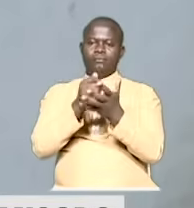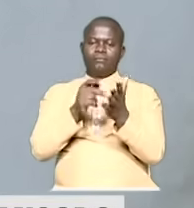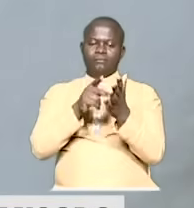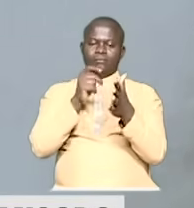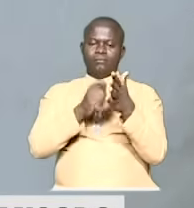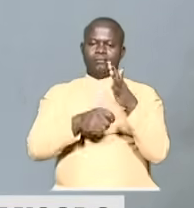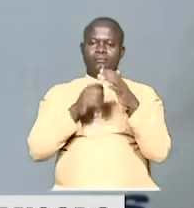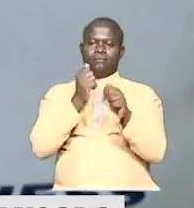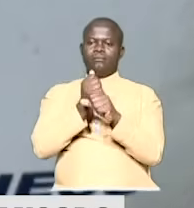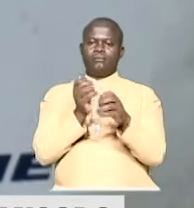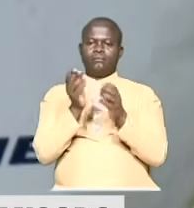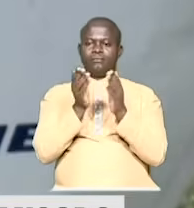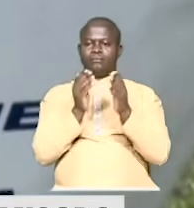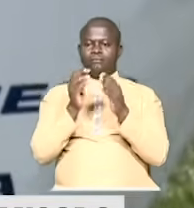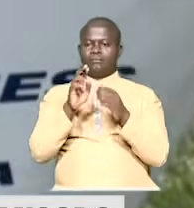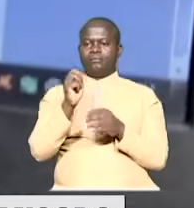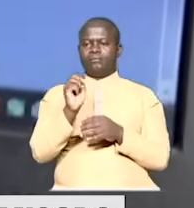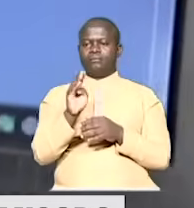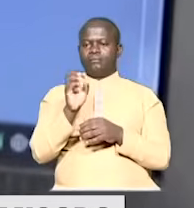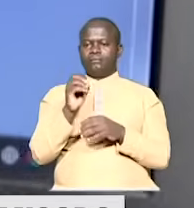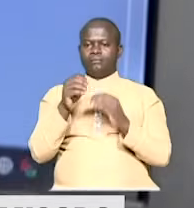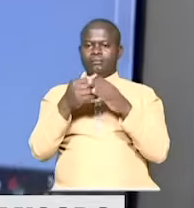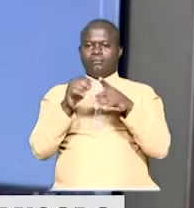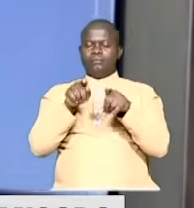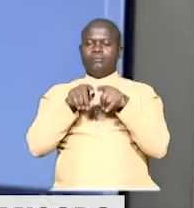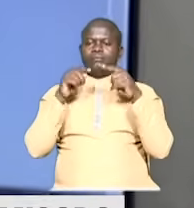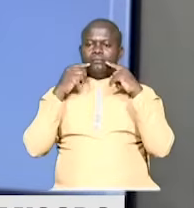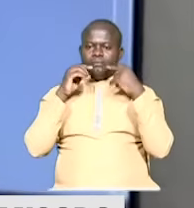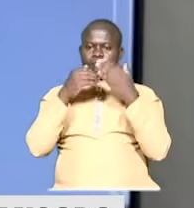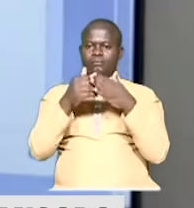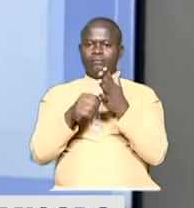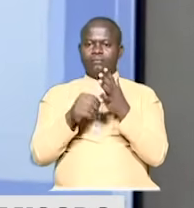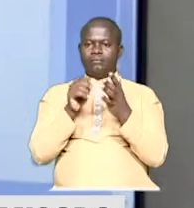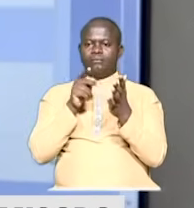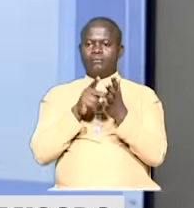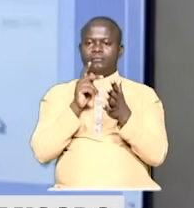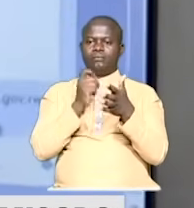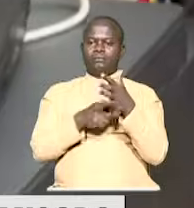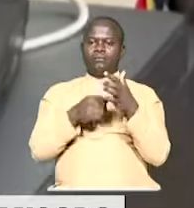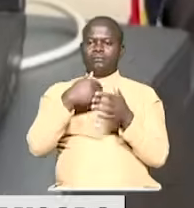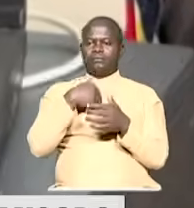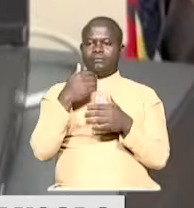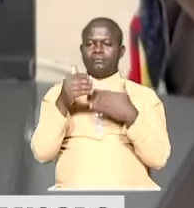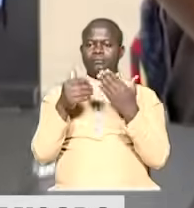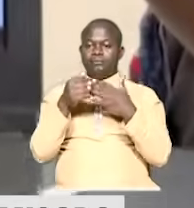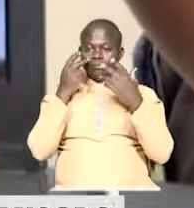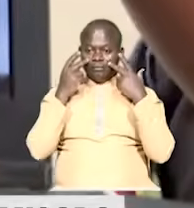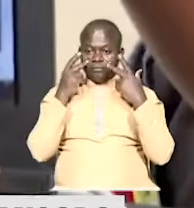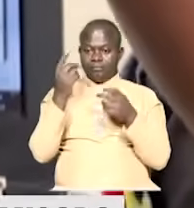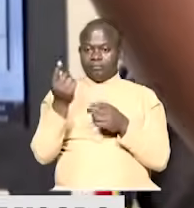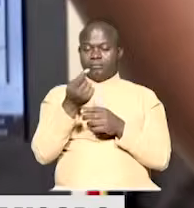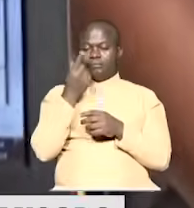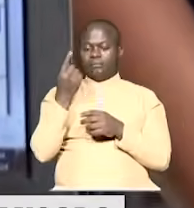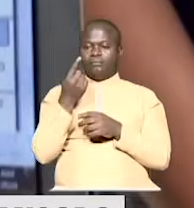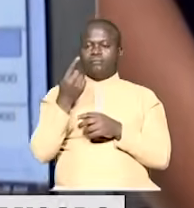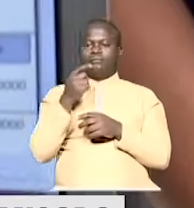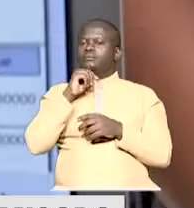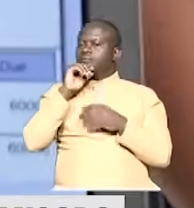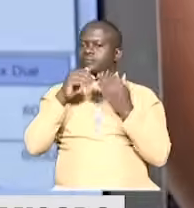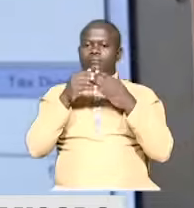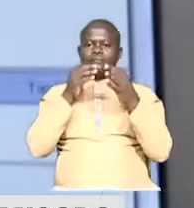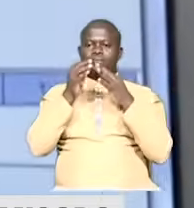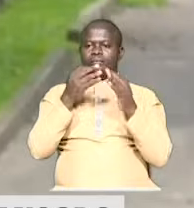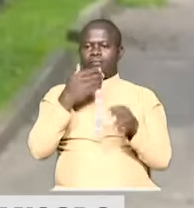bakorera muri serivisi z'irembo nabo bavuga ko ibibazo abasora bari guhura nabyo babibona gusa ngo ntacyo